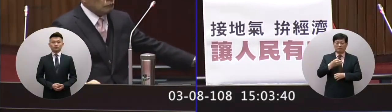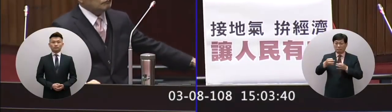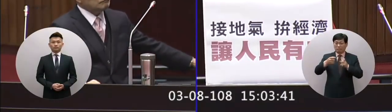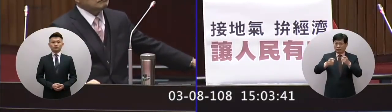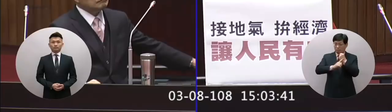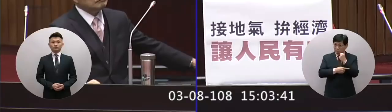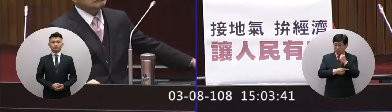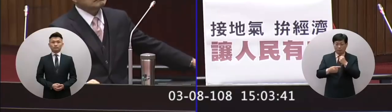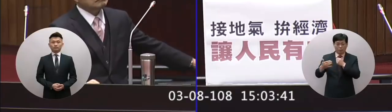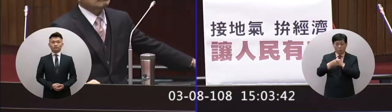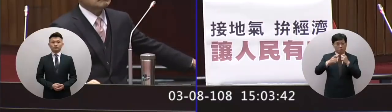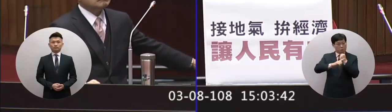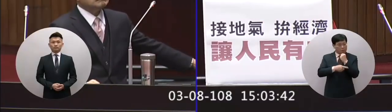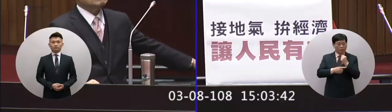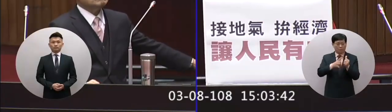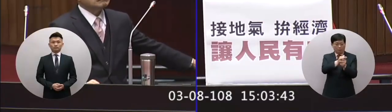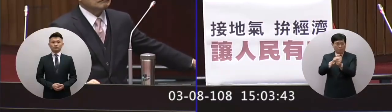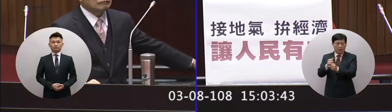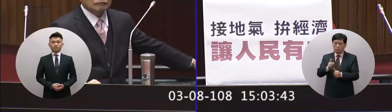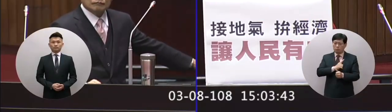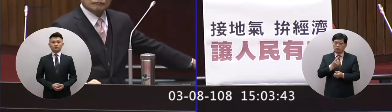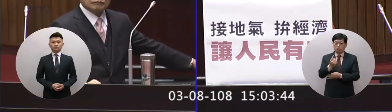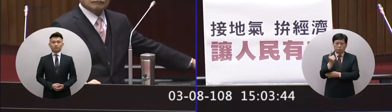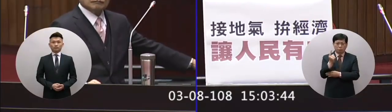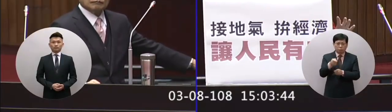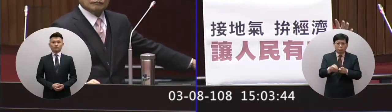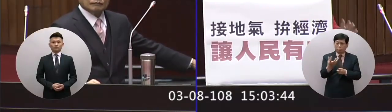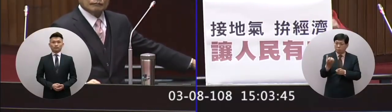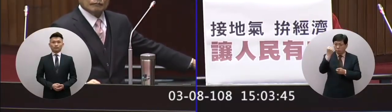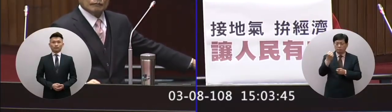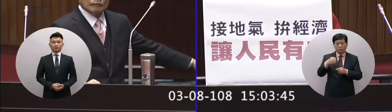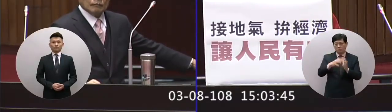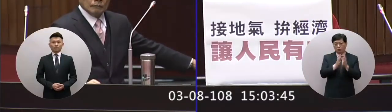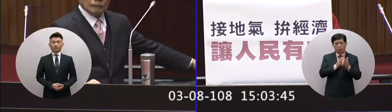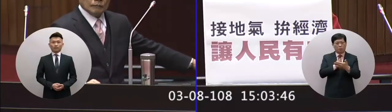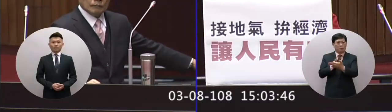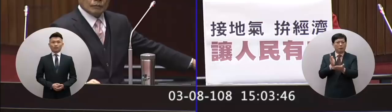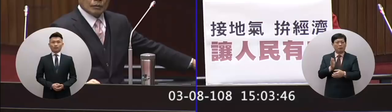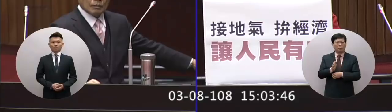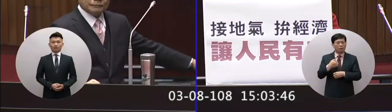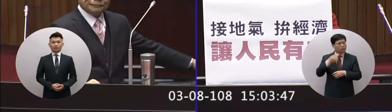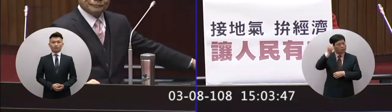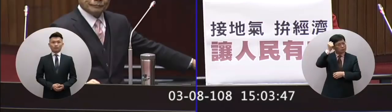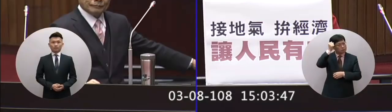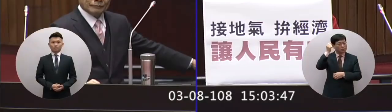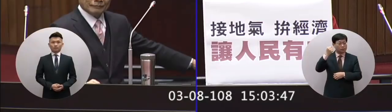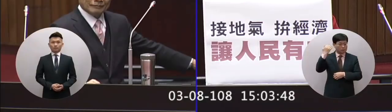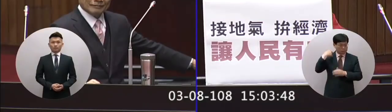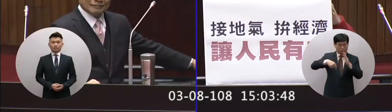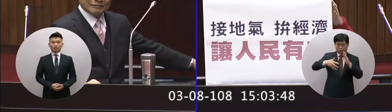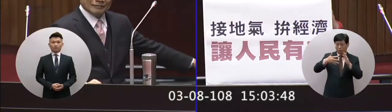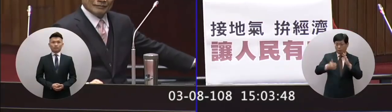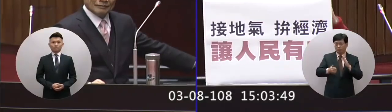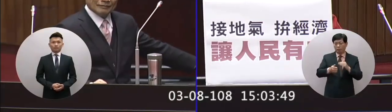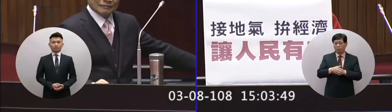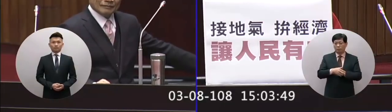法等等，处处限制了他们钓鱼的这样子的一个可以去的地方。那我记得院长曾经